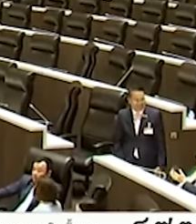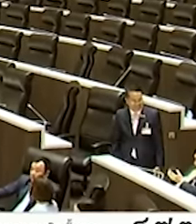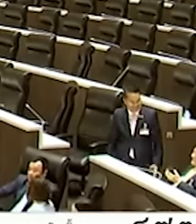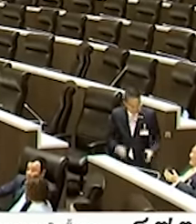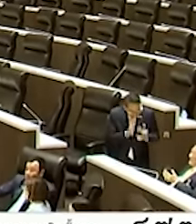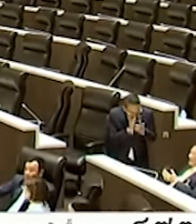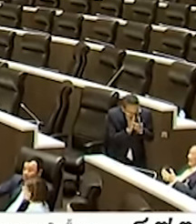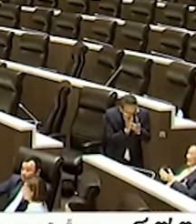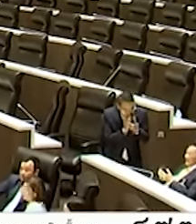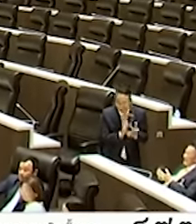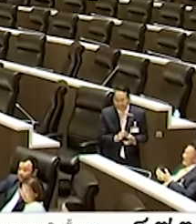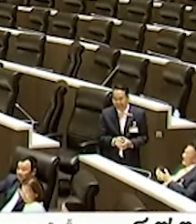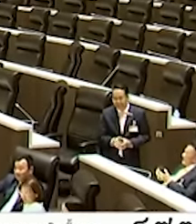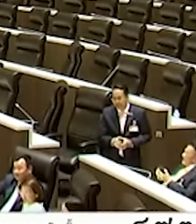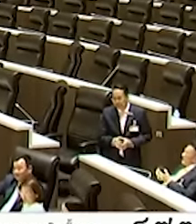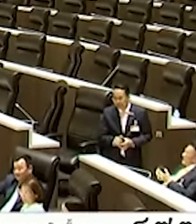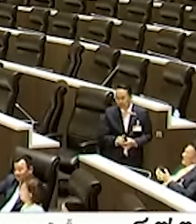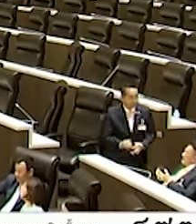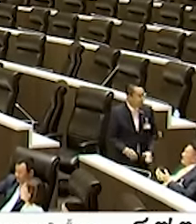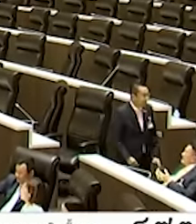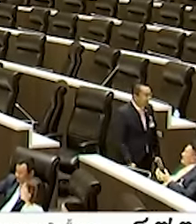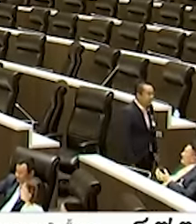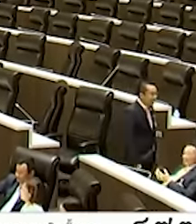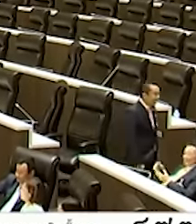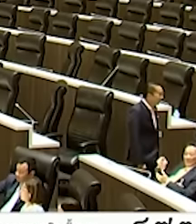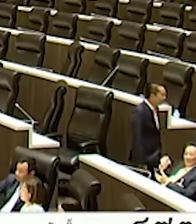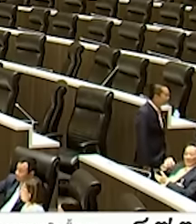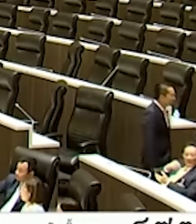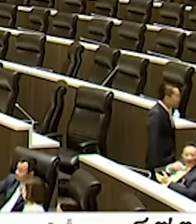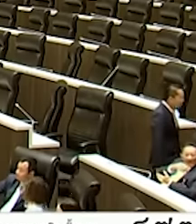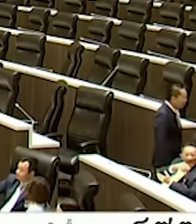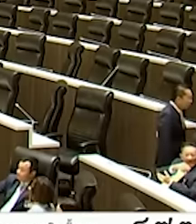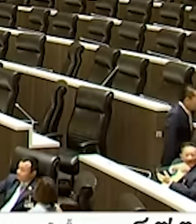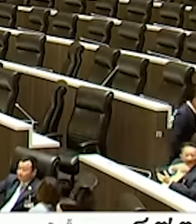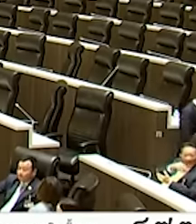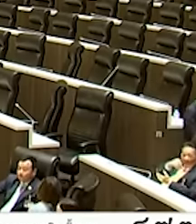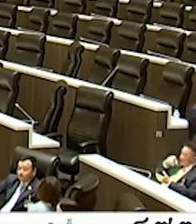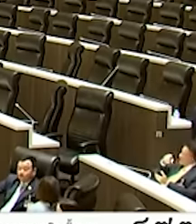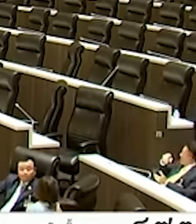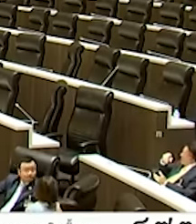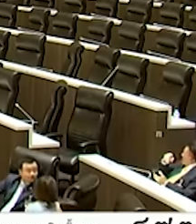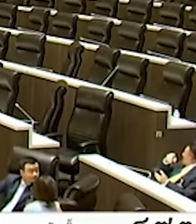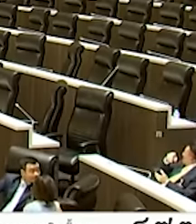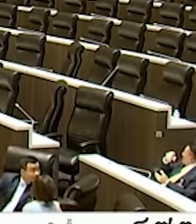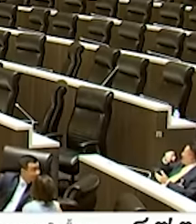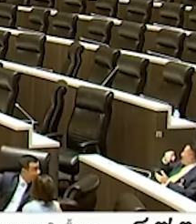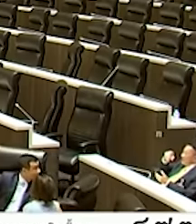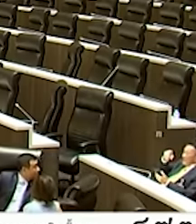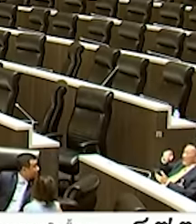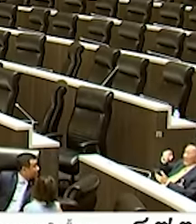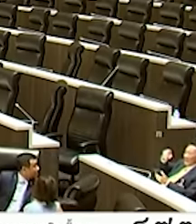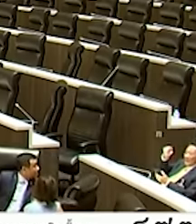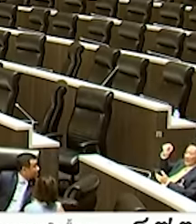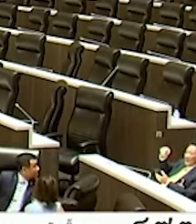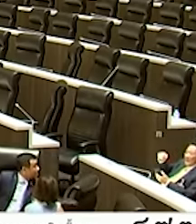แต่10นาฬิกาเป็นต้นมาแล้วนะคะซึ่งคุณผู้ชมก็ได้ติดตามกันมาพร้อมๆกันก็ติดตามกันอีกไม่นานค่ะจะ